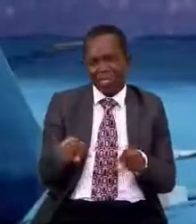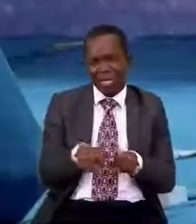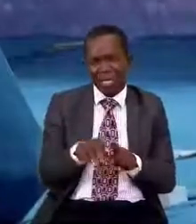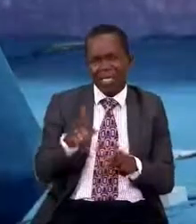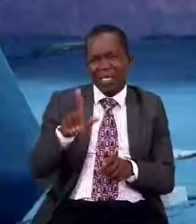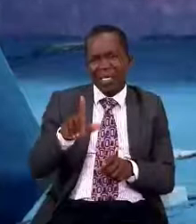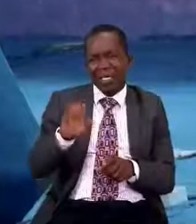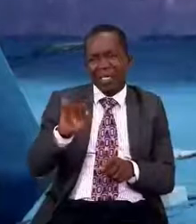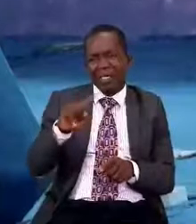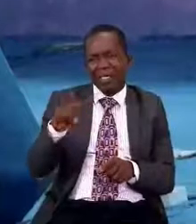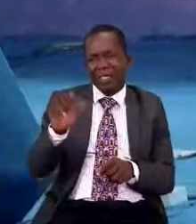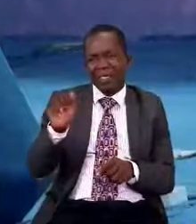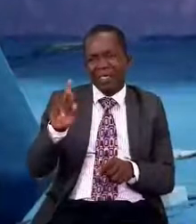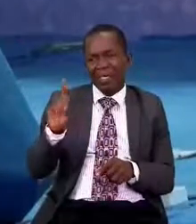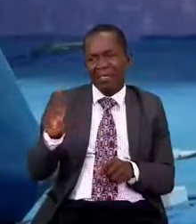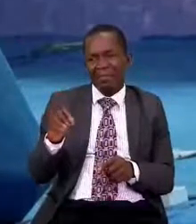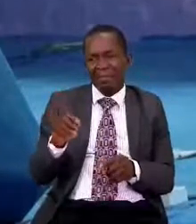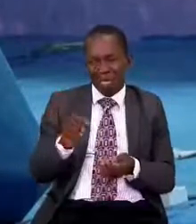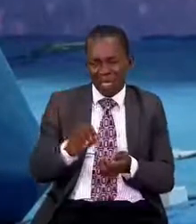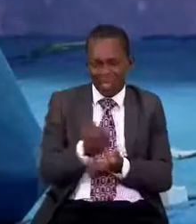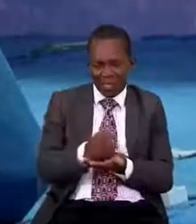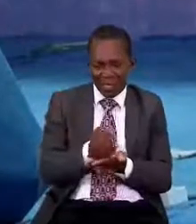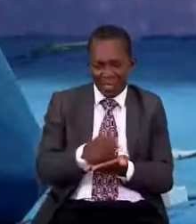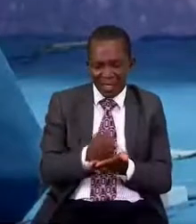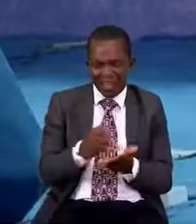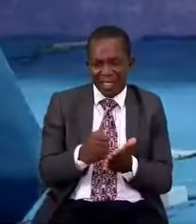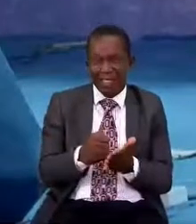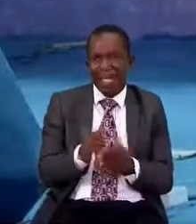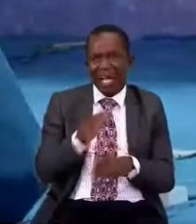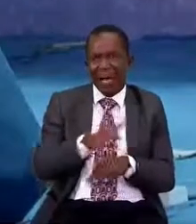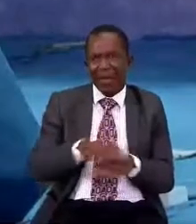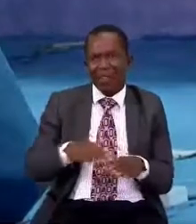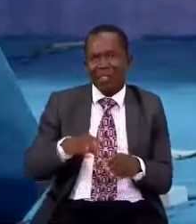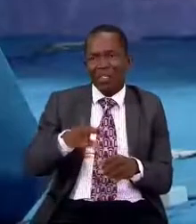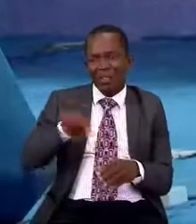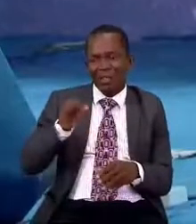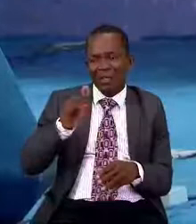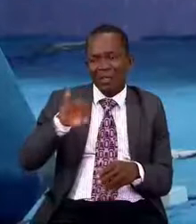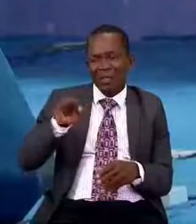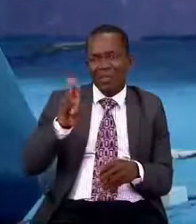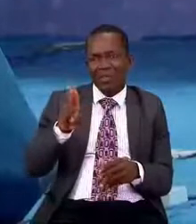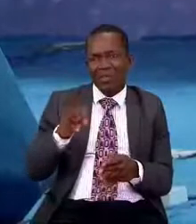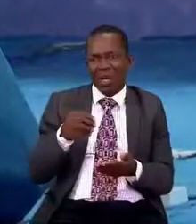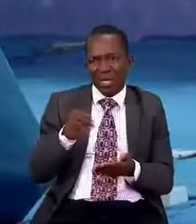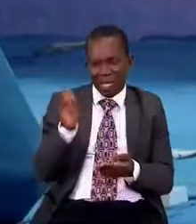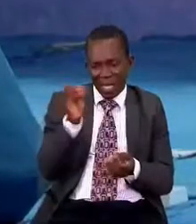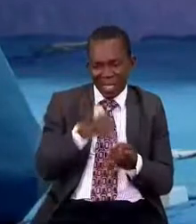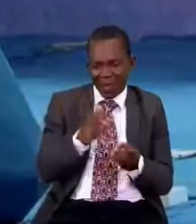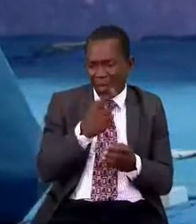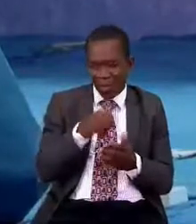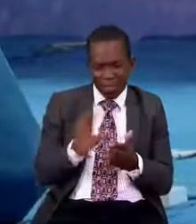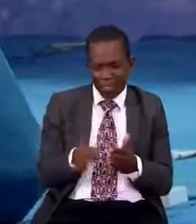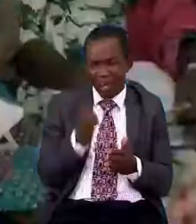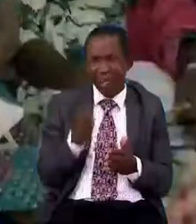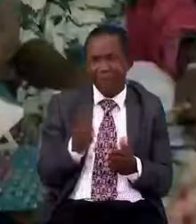Il écrase cela et il y ajoute des choses. Et puis, il dit qu'ils sont guérisseurs.